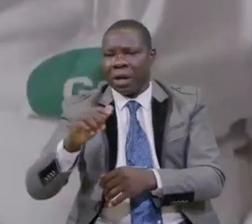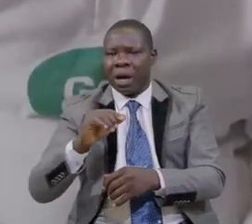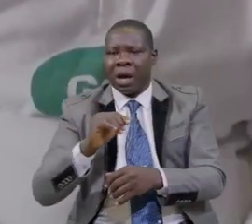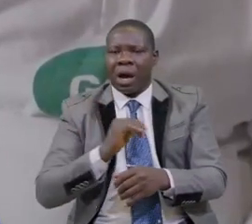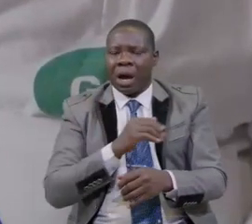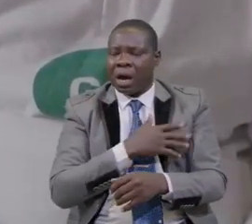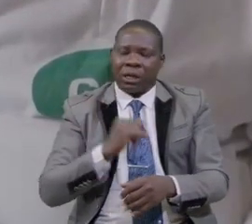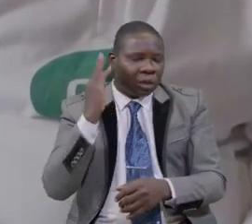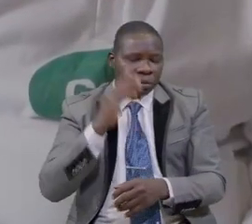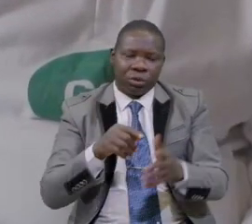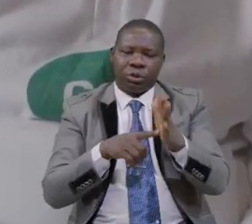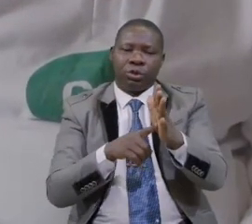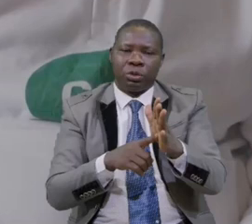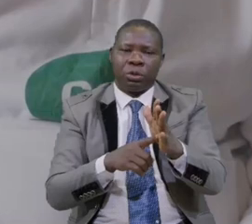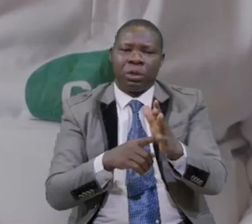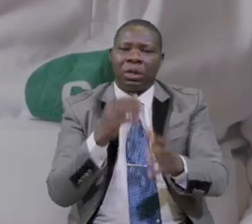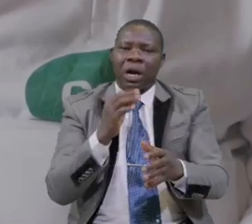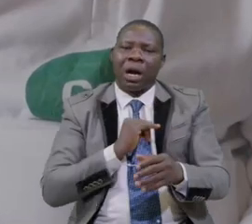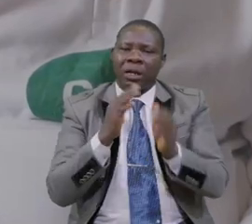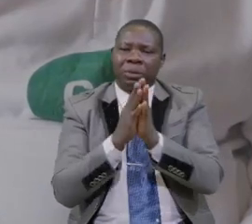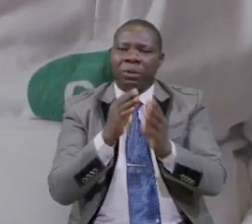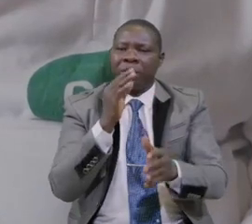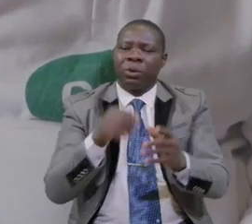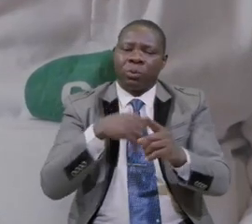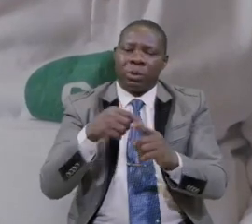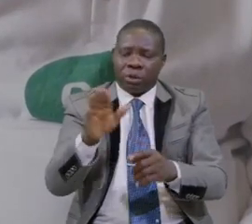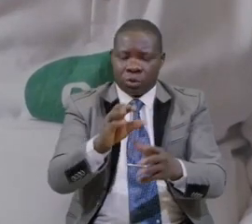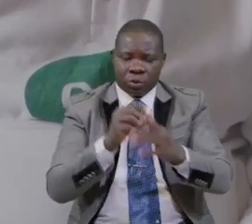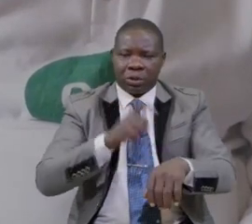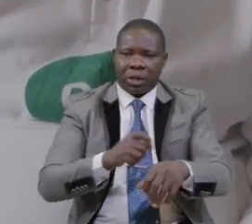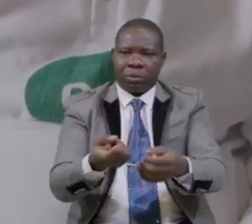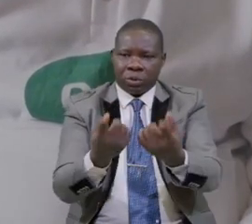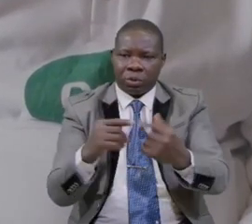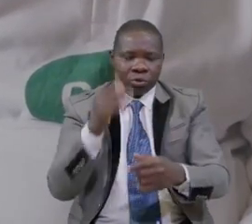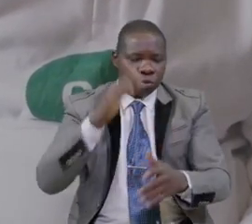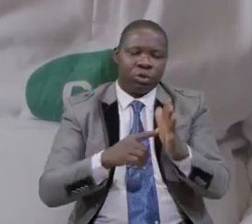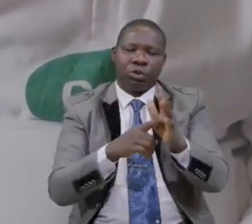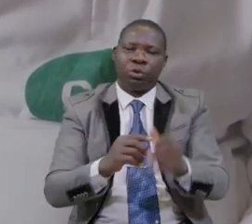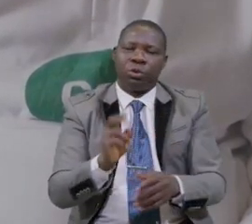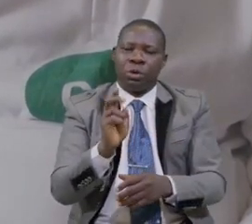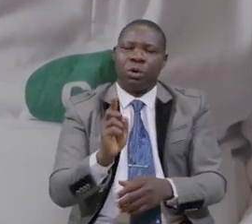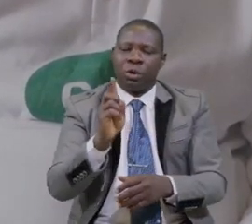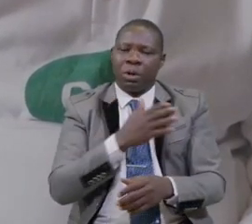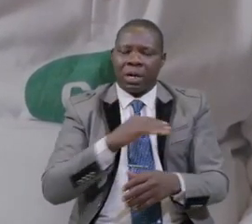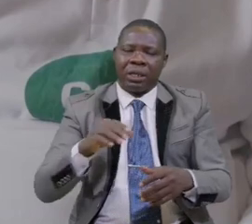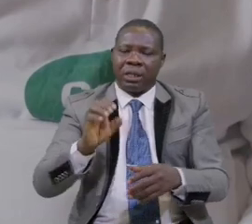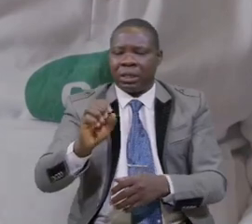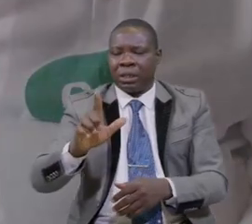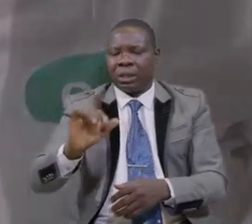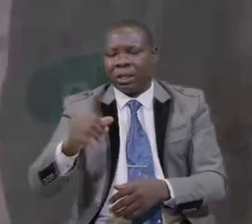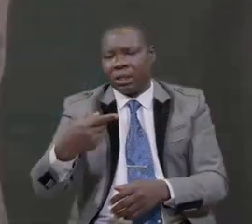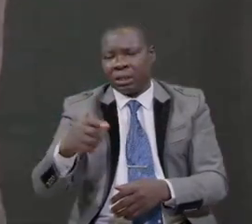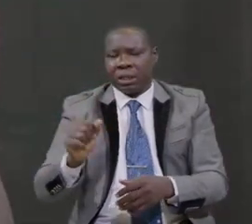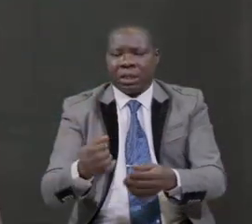vas te manifester. Et ils sont tous venus. Élisée voulait les défier. Et il est